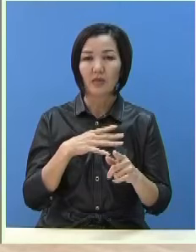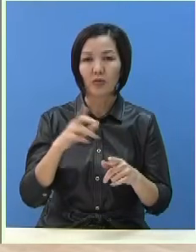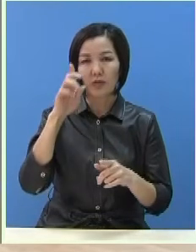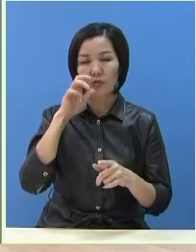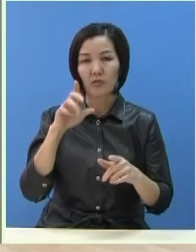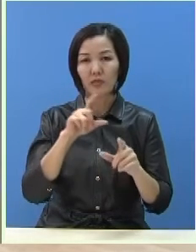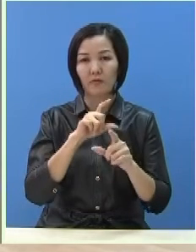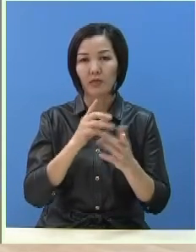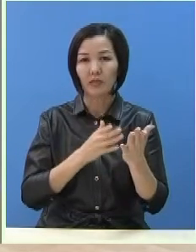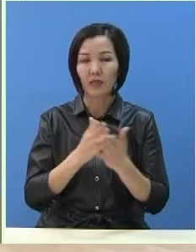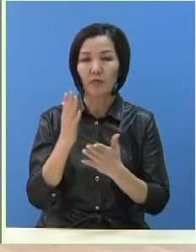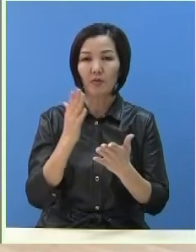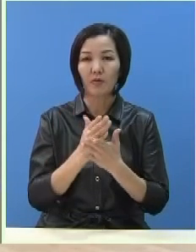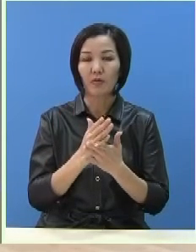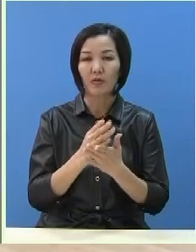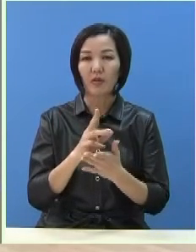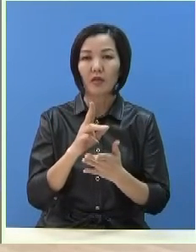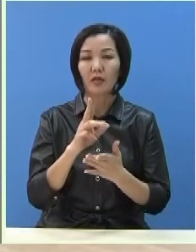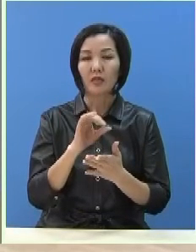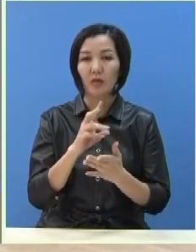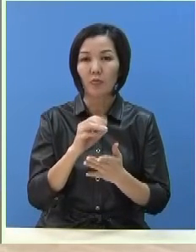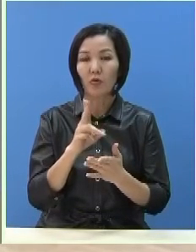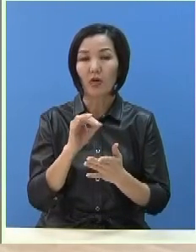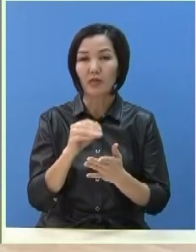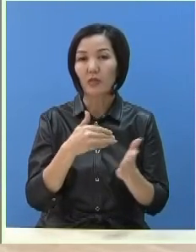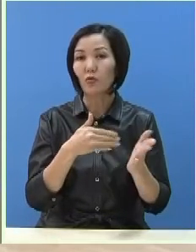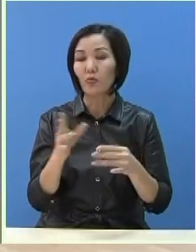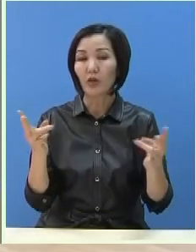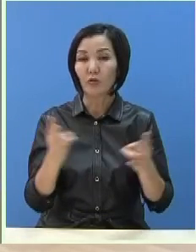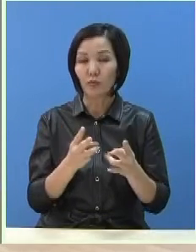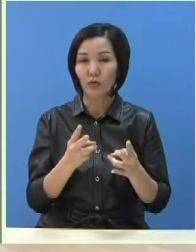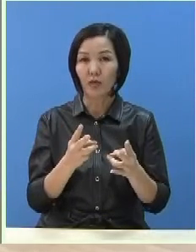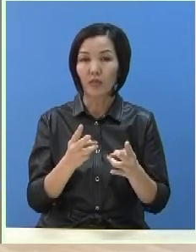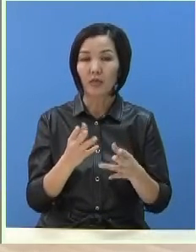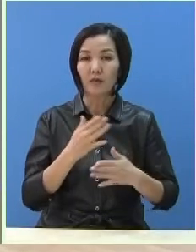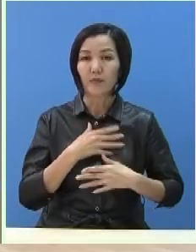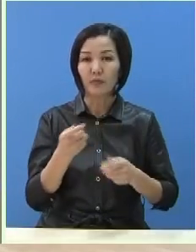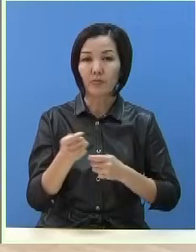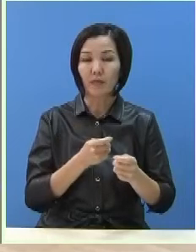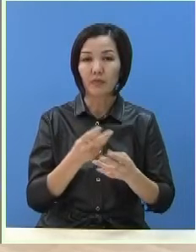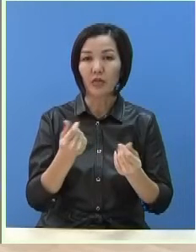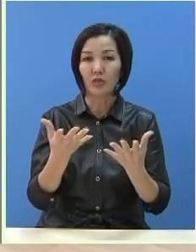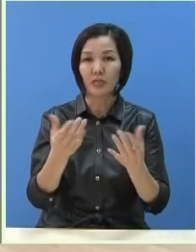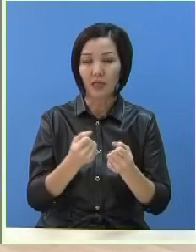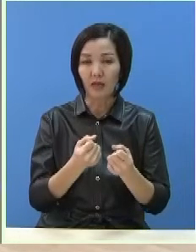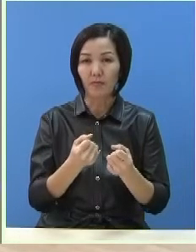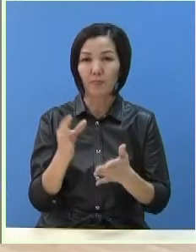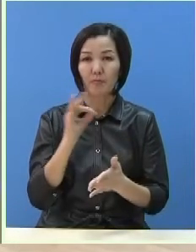государственный сектор бар ғой. Ол Самұрық Қазынаны алып тастау керек. Самұрық Қазына деген біздің правительствоның ақшасын алып, раскрутить